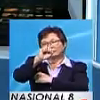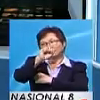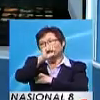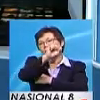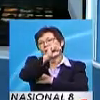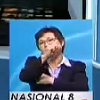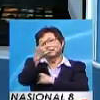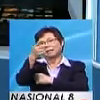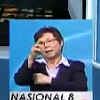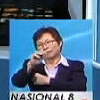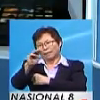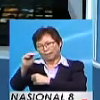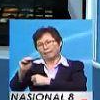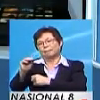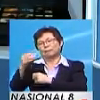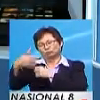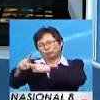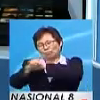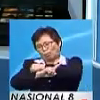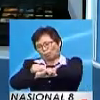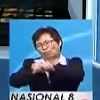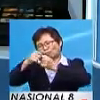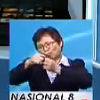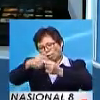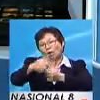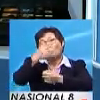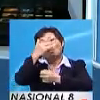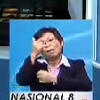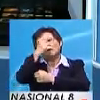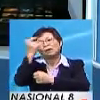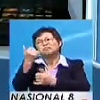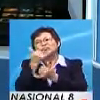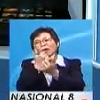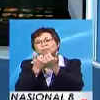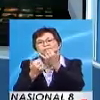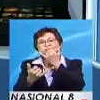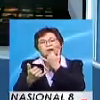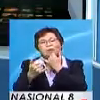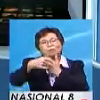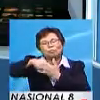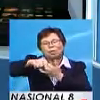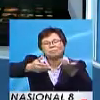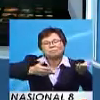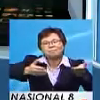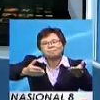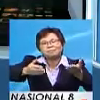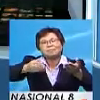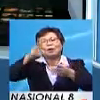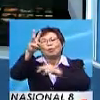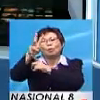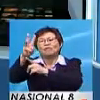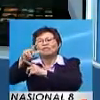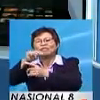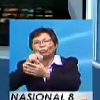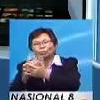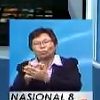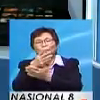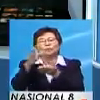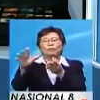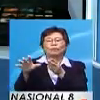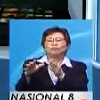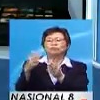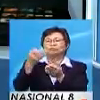multimedia Malaysia skmm ini berikutan kesalahan berkaitan kualiti perkhidmatan jalur lebar melibatkan